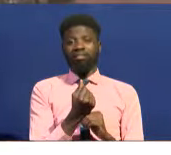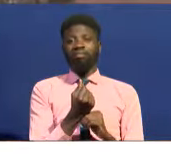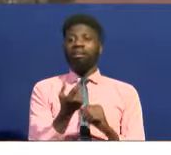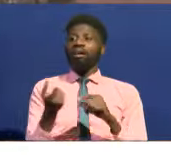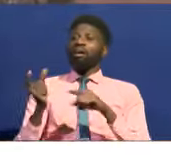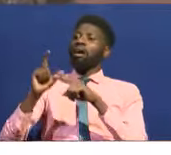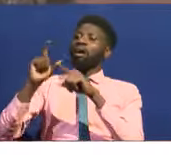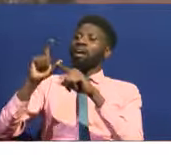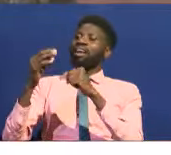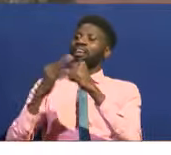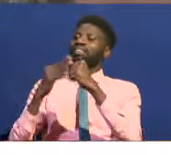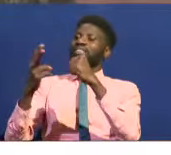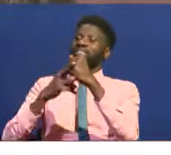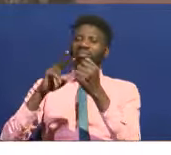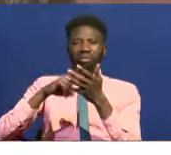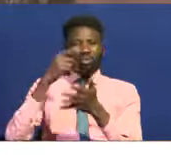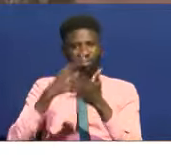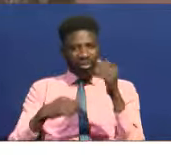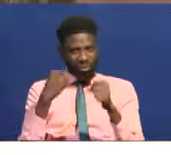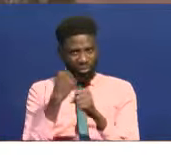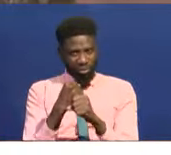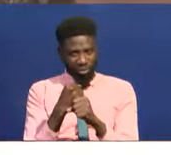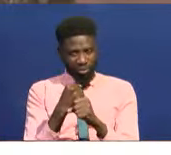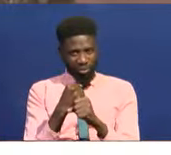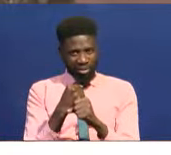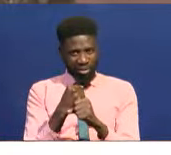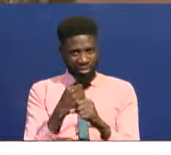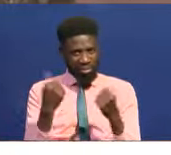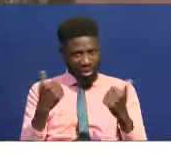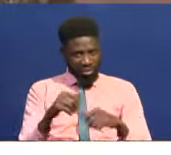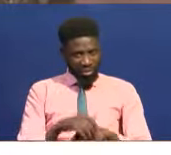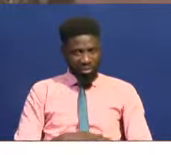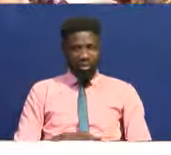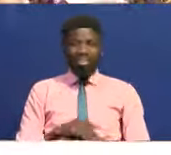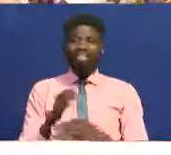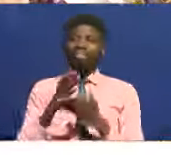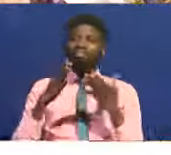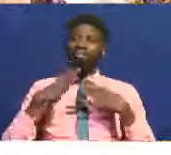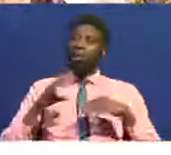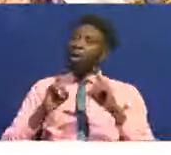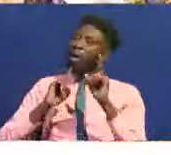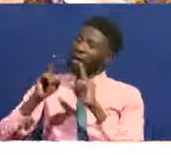Sasa wengine wanaongea mambo ya kahawa na hawajui hata kahawa inalimwa wapi.